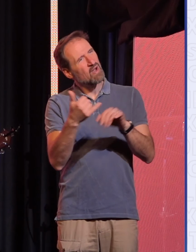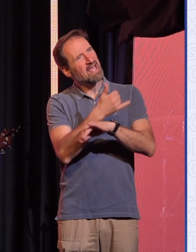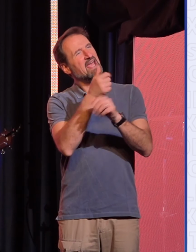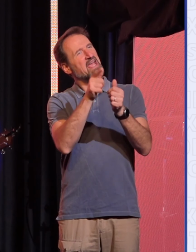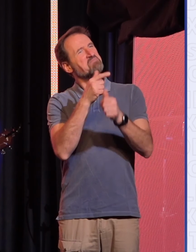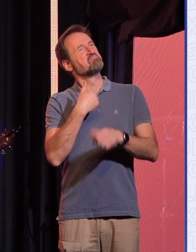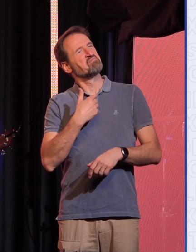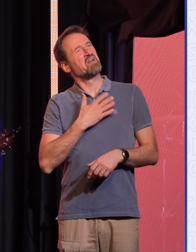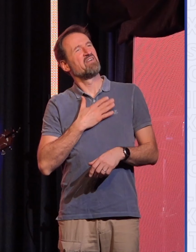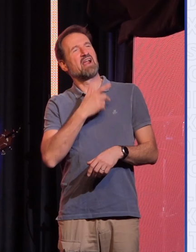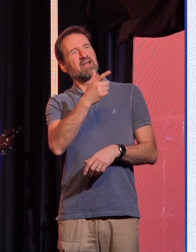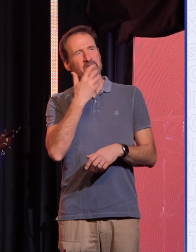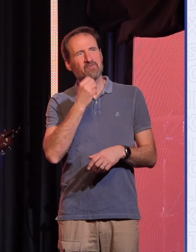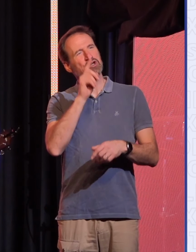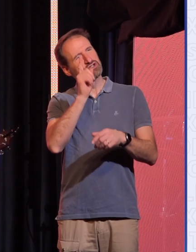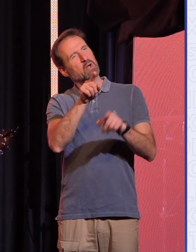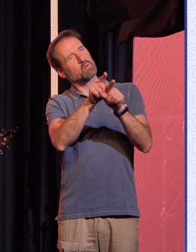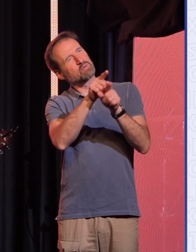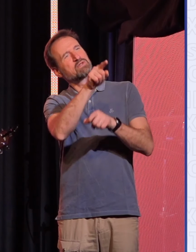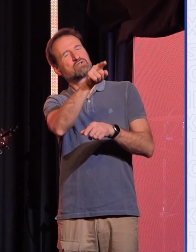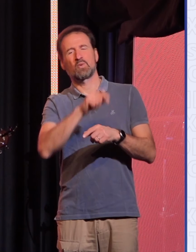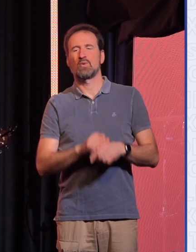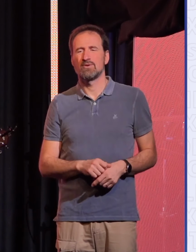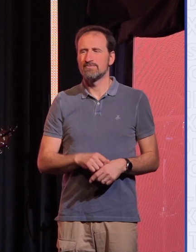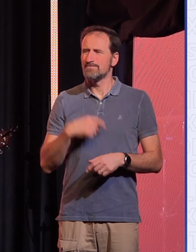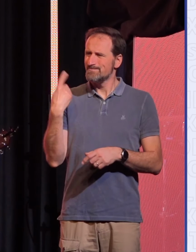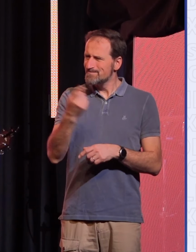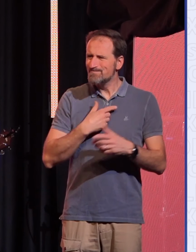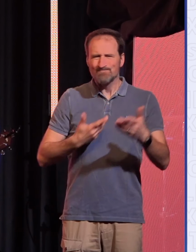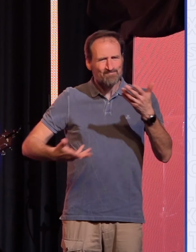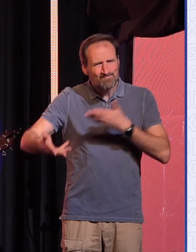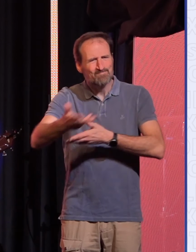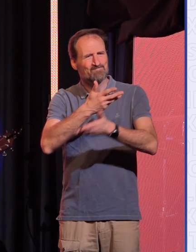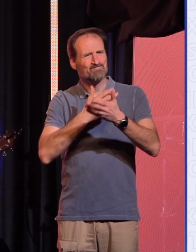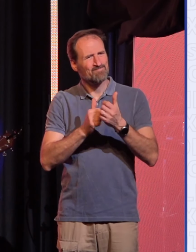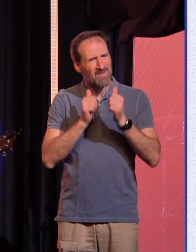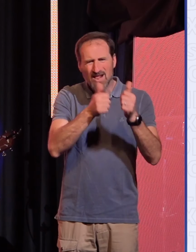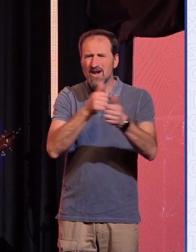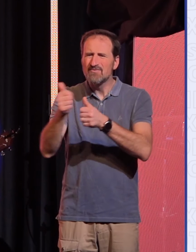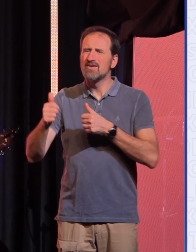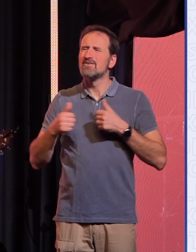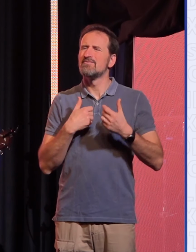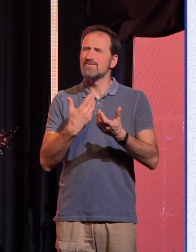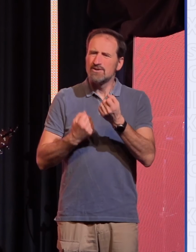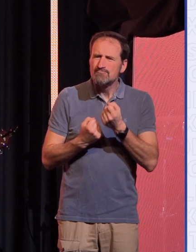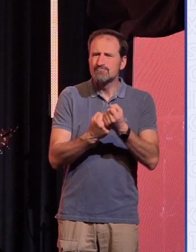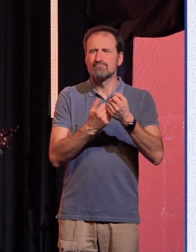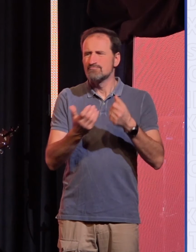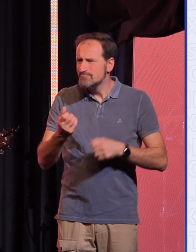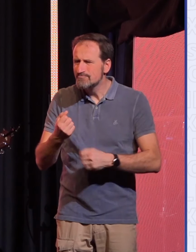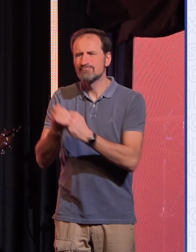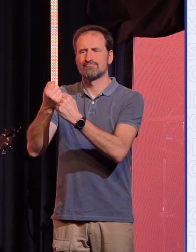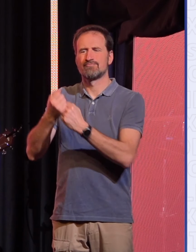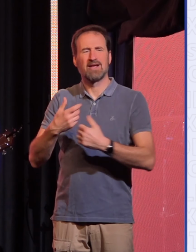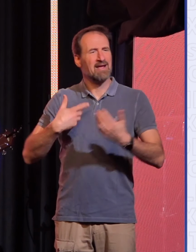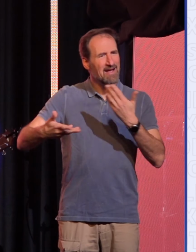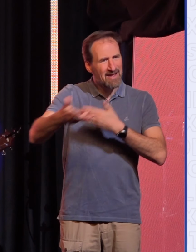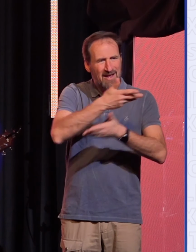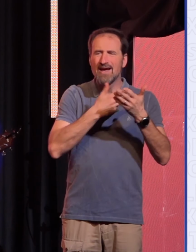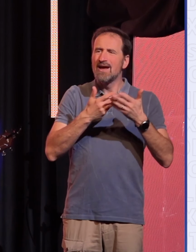Hand arbeiten, dass wir uns gegenseitig unterstützen dabei, wirklich zu diesem Punkt zu kommen, Jesus. Und ich bete wirklich, dass du uns alle